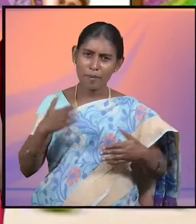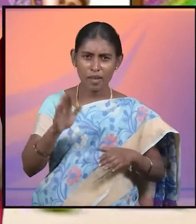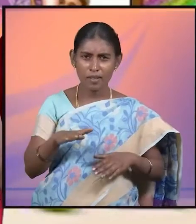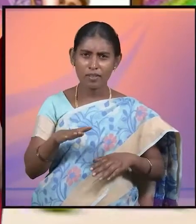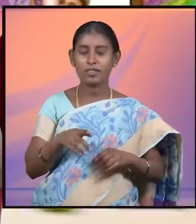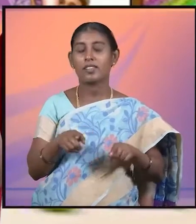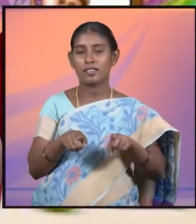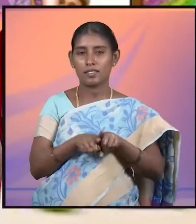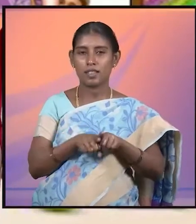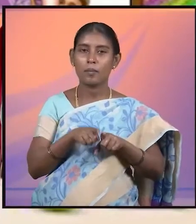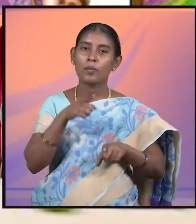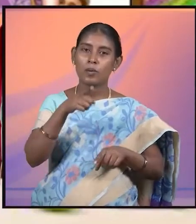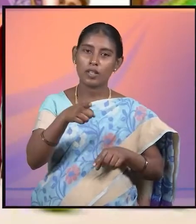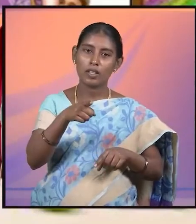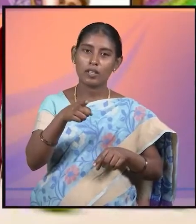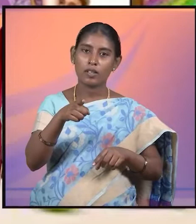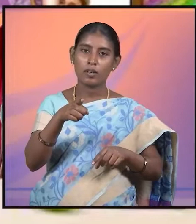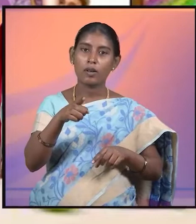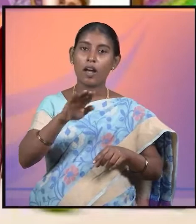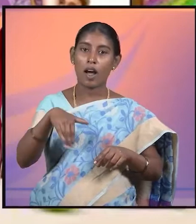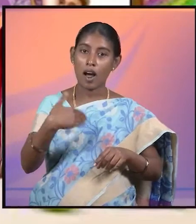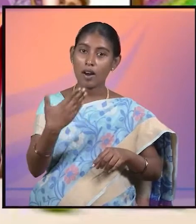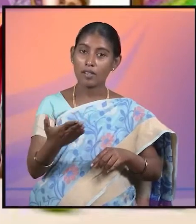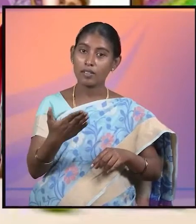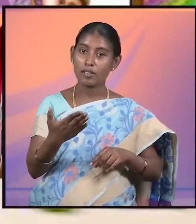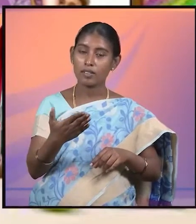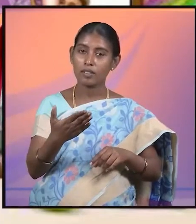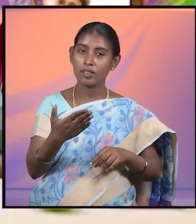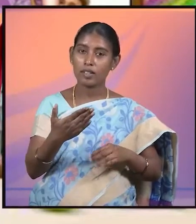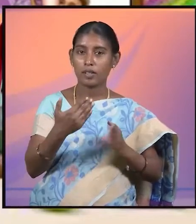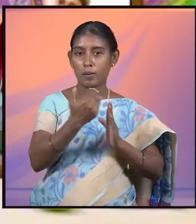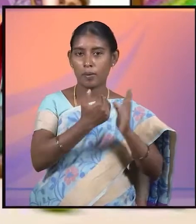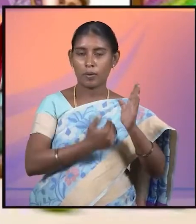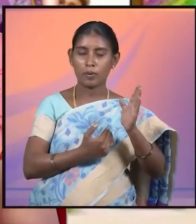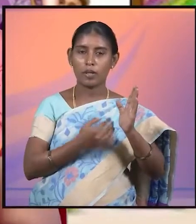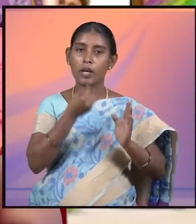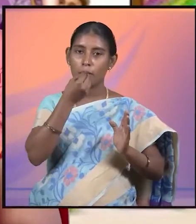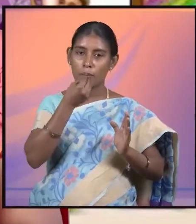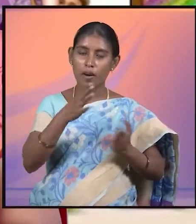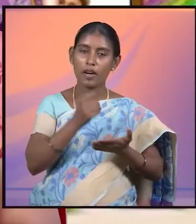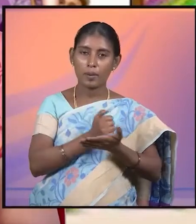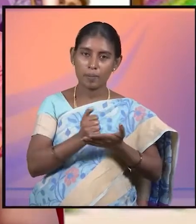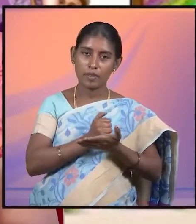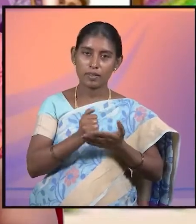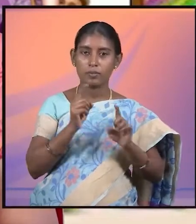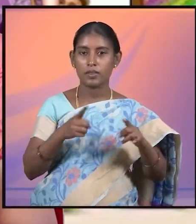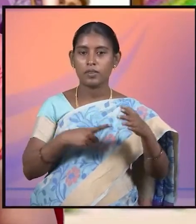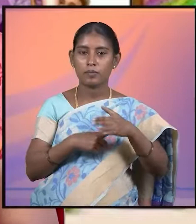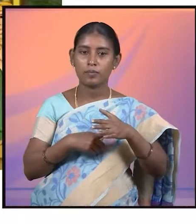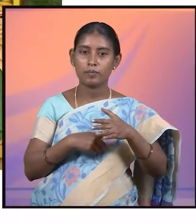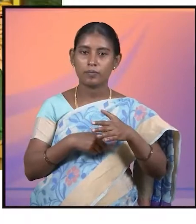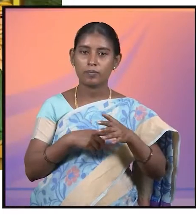இதுபோல நீங்களும் அடுத்து வரும் பகுதியினை வில்லுப்பாட்டில் பாட முயற்சிக்கலாமே. சங்ககாலத்தில்